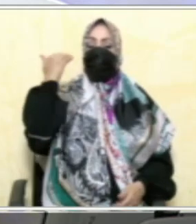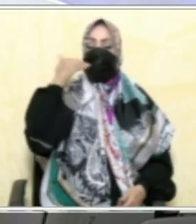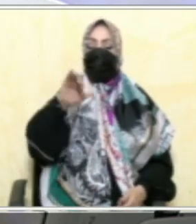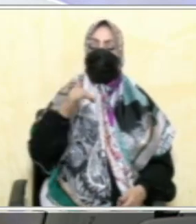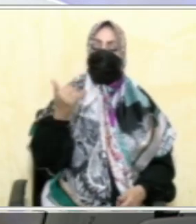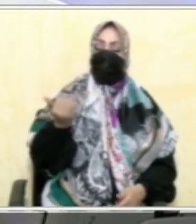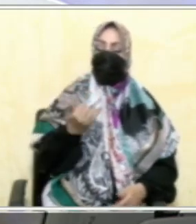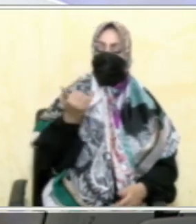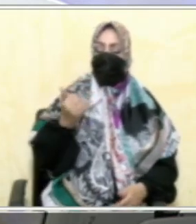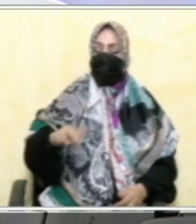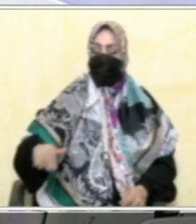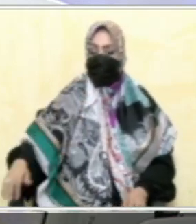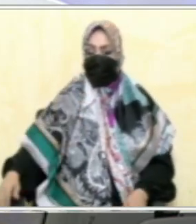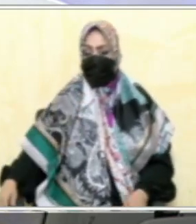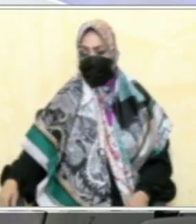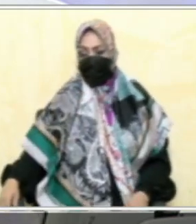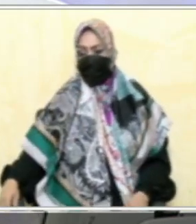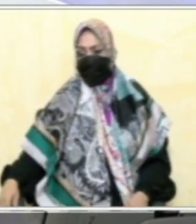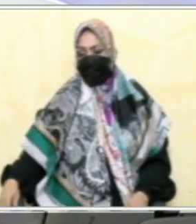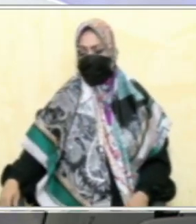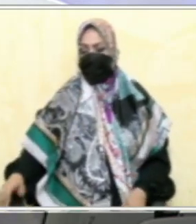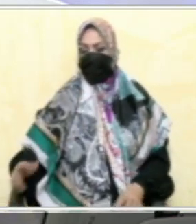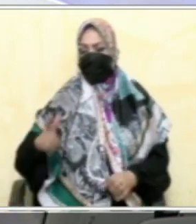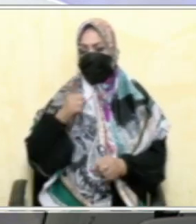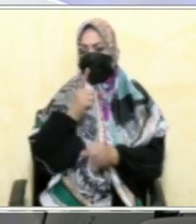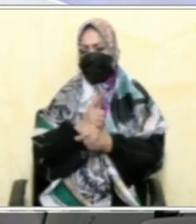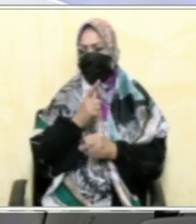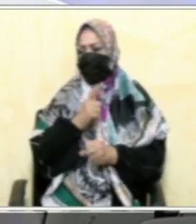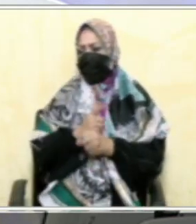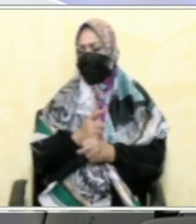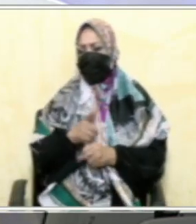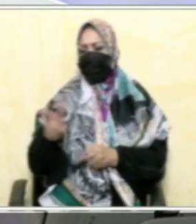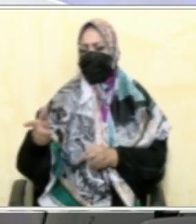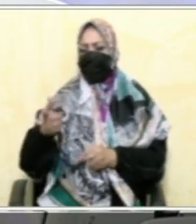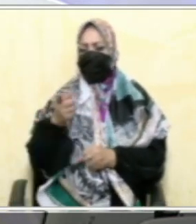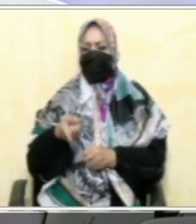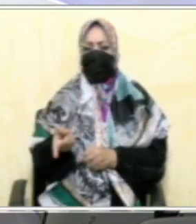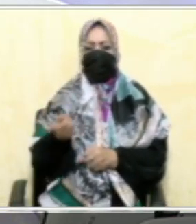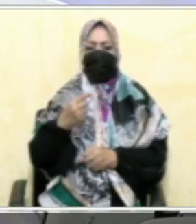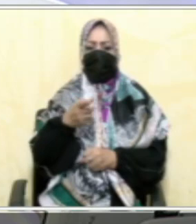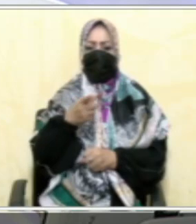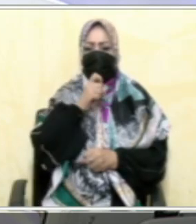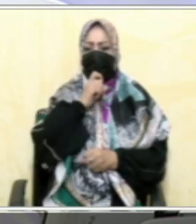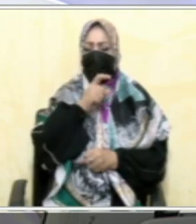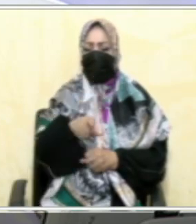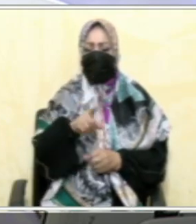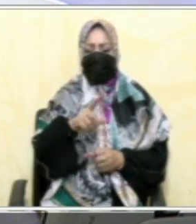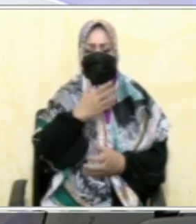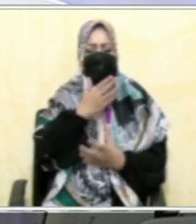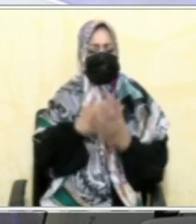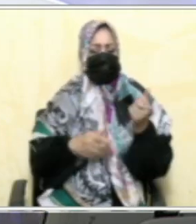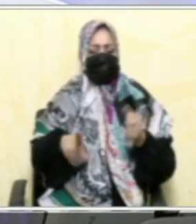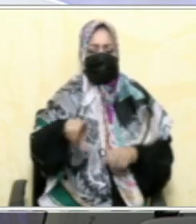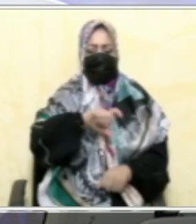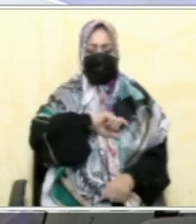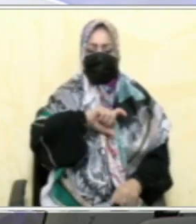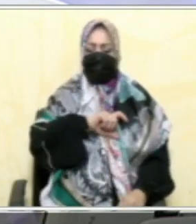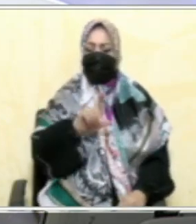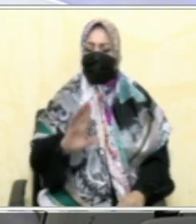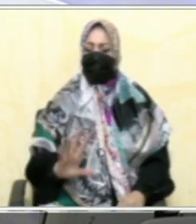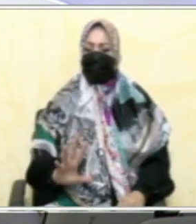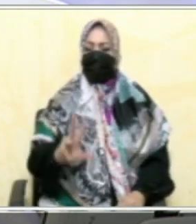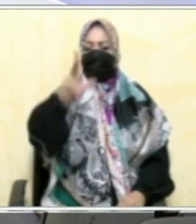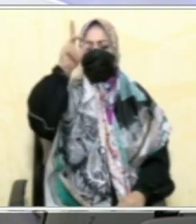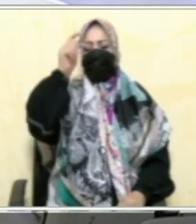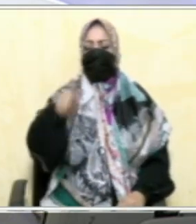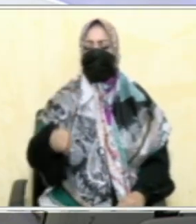بمبدأ العدل؟ وإذا المعلم ساء لحظة بصيرة جاءت على يده البصائر حولا. أسأل الله